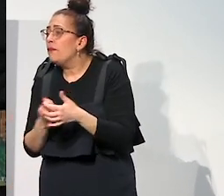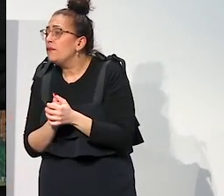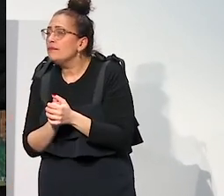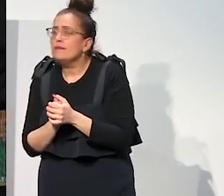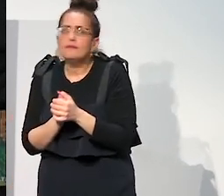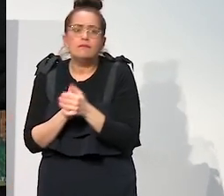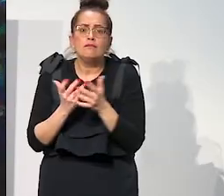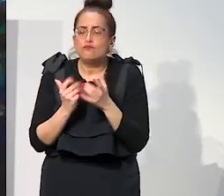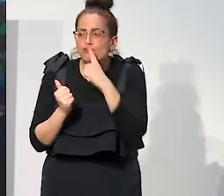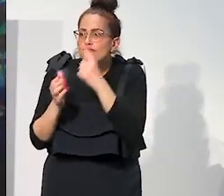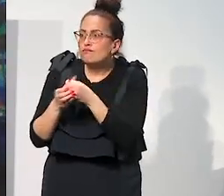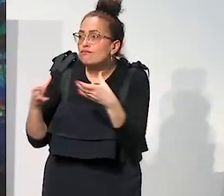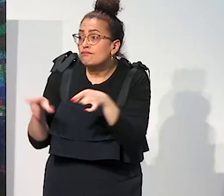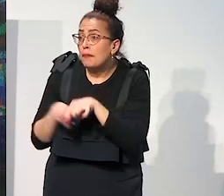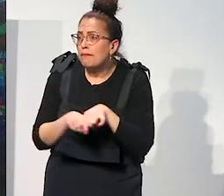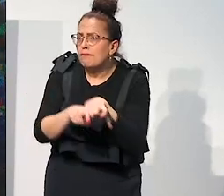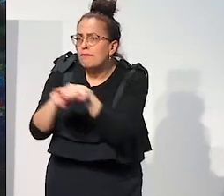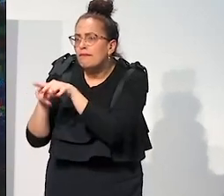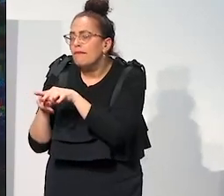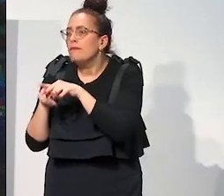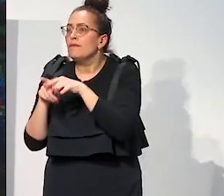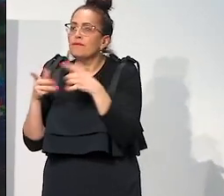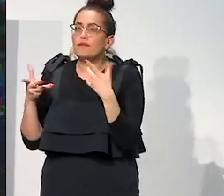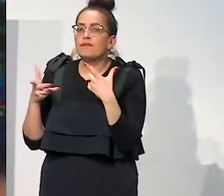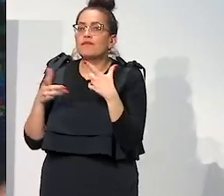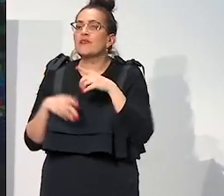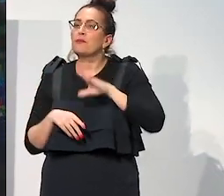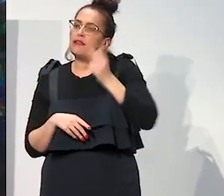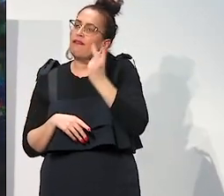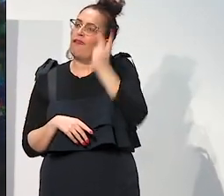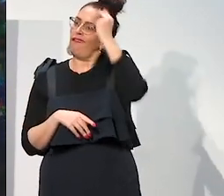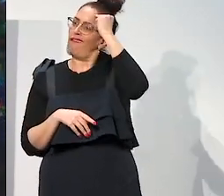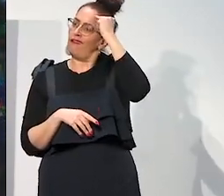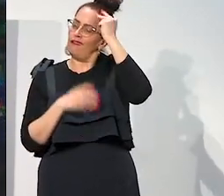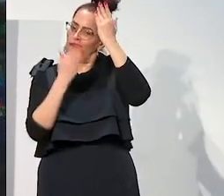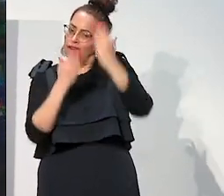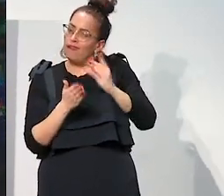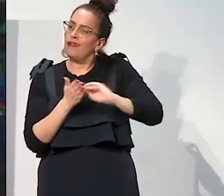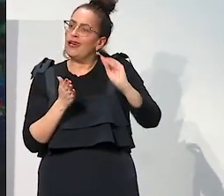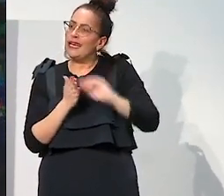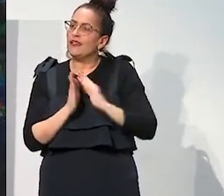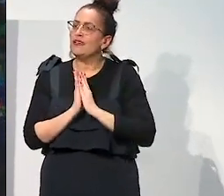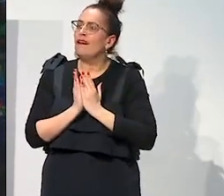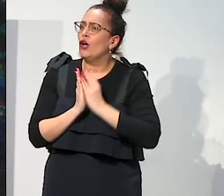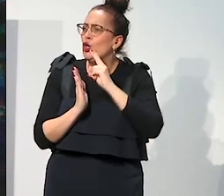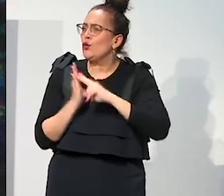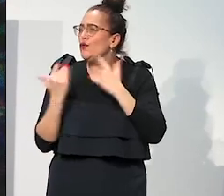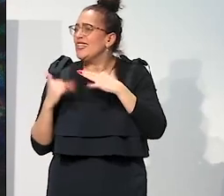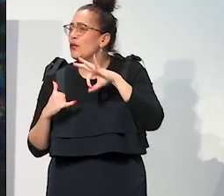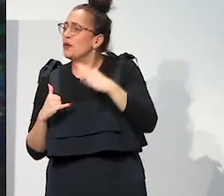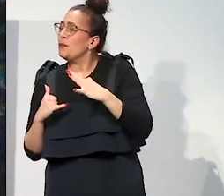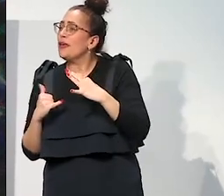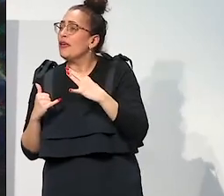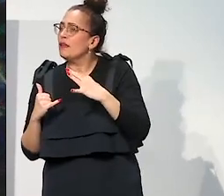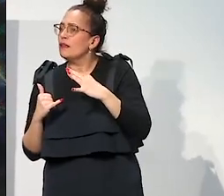de la plupart des gens quand on pense au journal d'Anne Frank, c'est-à-dire oui, on l'a lu et oui, on l'a oublié. Et on n'en